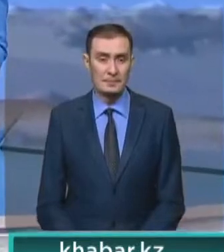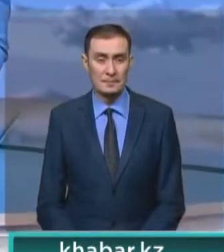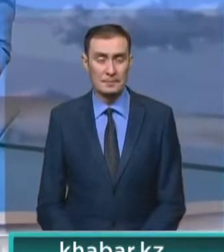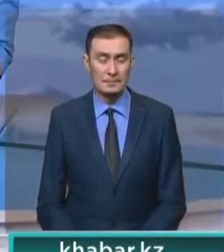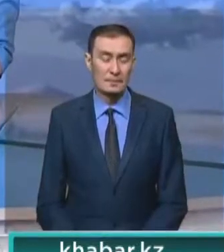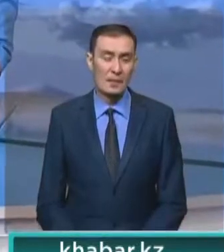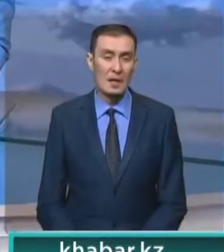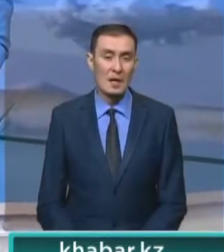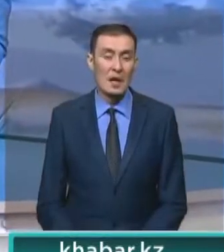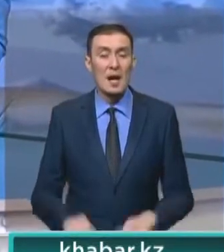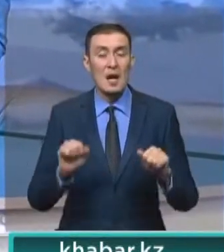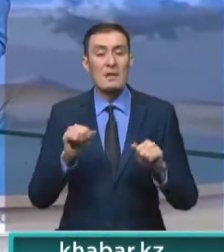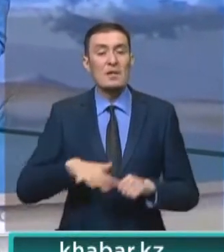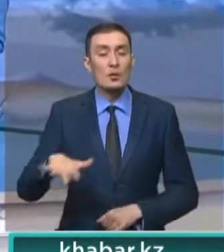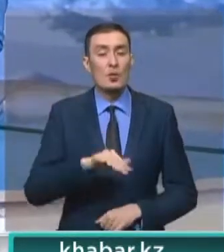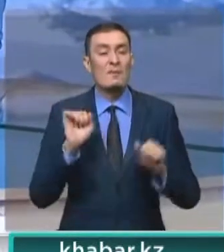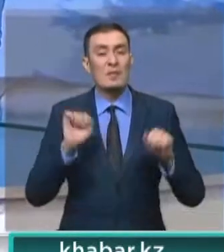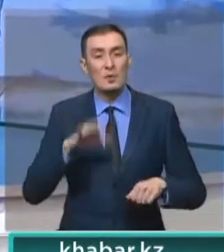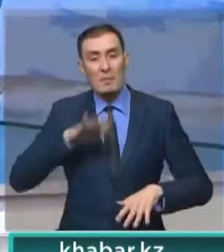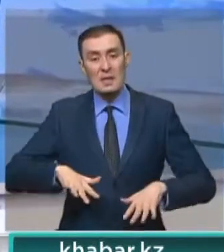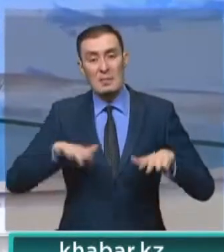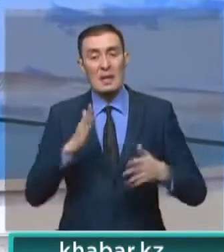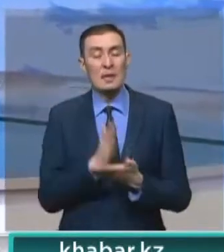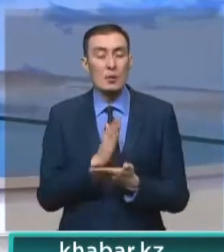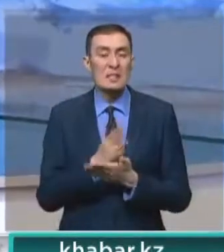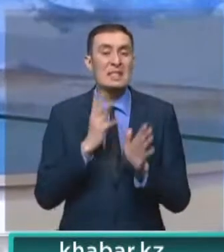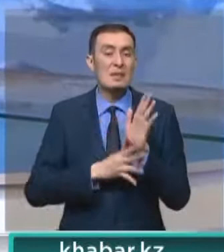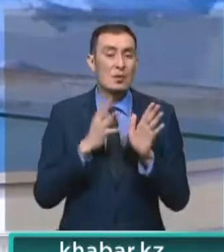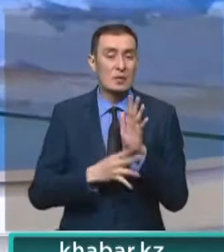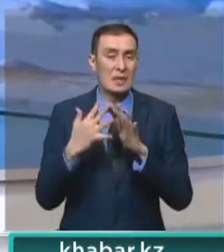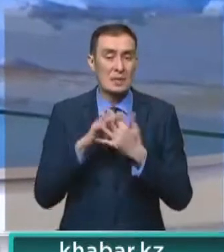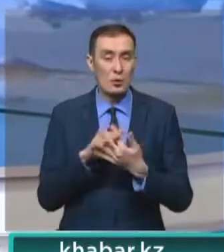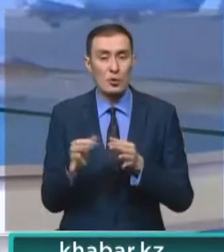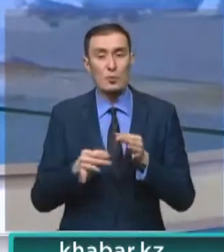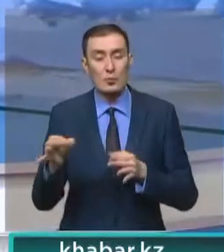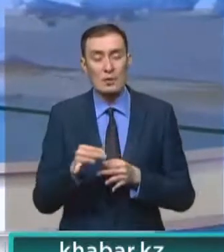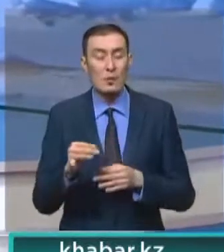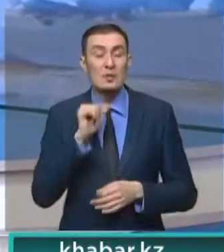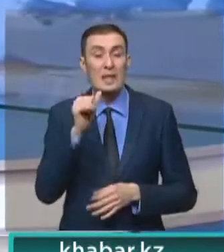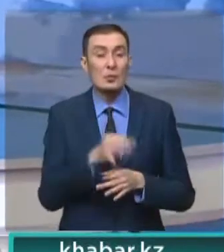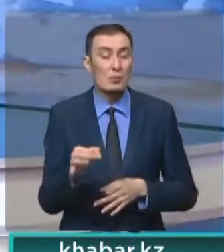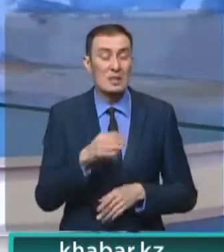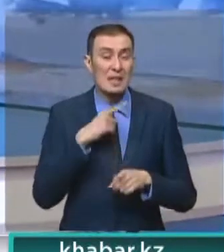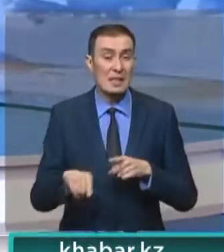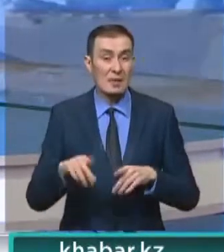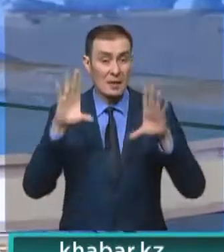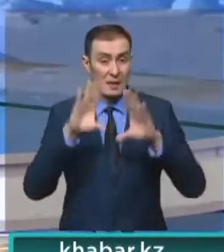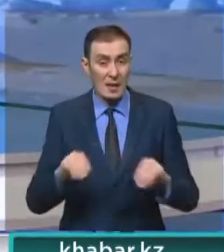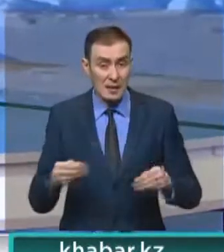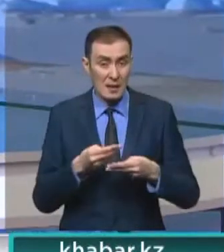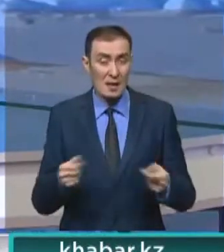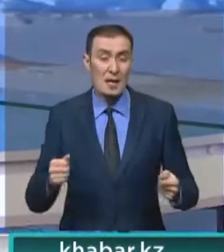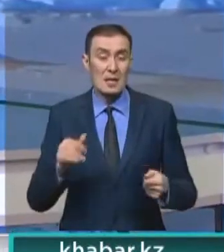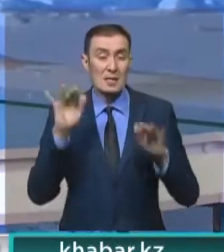К другим темам. В зоне возможного подтопления находится 90 населенных пунктов Кустанайской области. В случае резкого таяния снега в воде